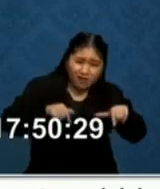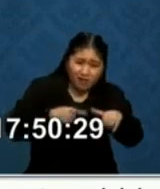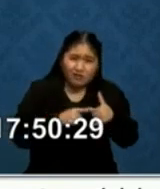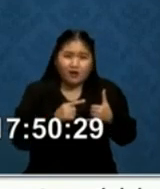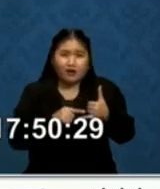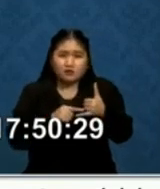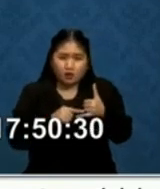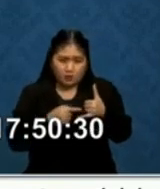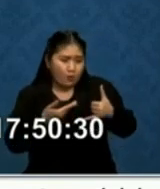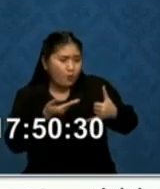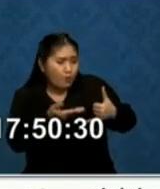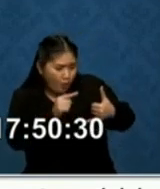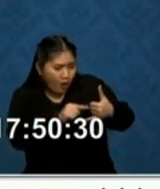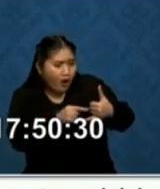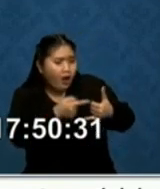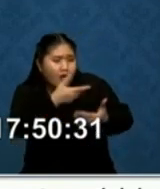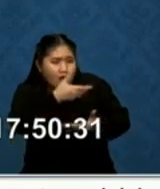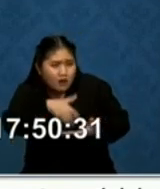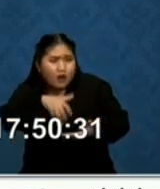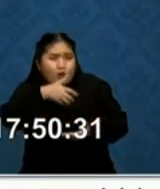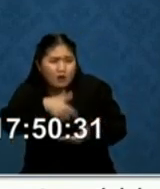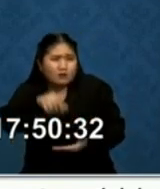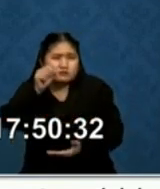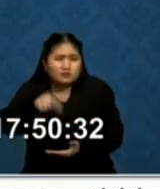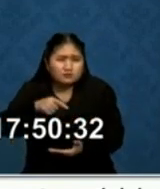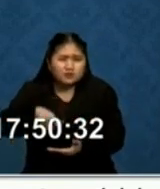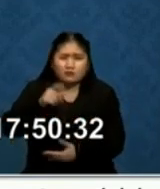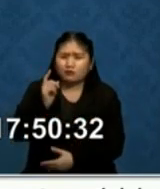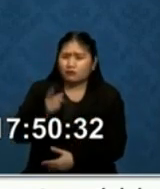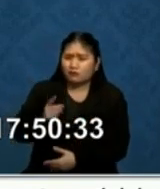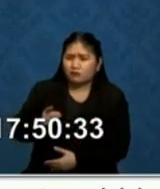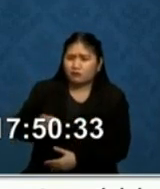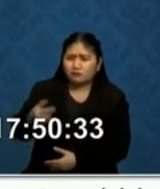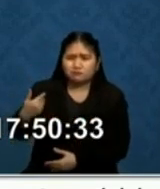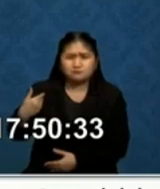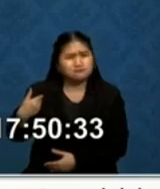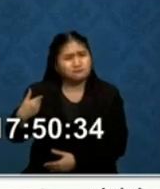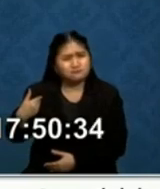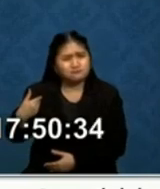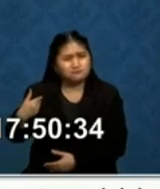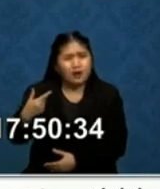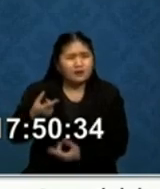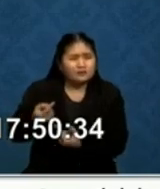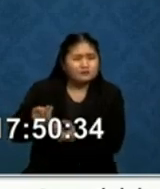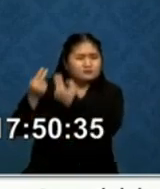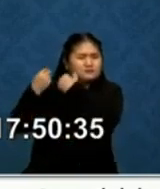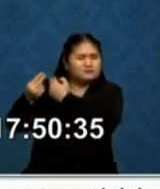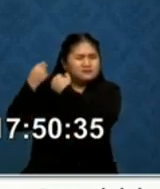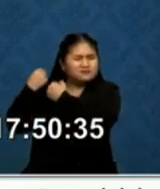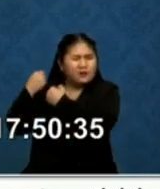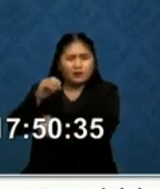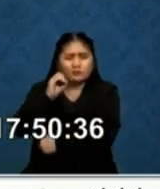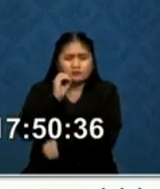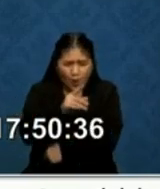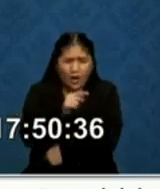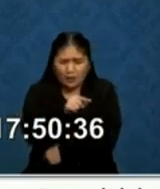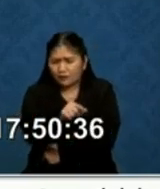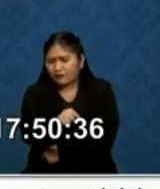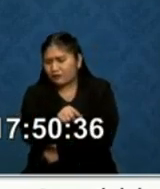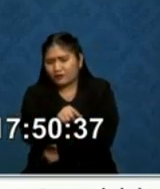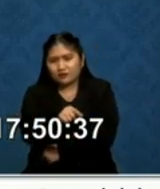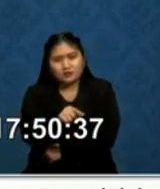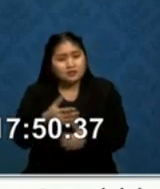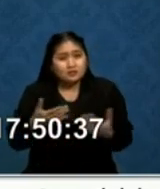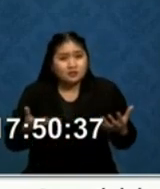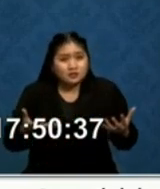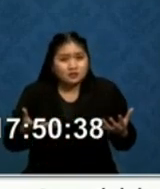อให้เล่าเรื่องตัวเองซ้ำแล้วซ้ำเล่ากลับไปยังสถานที่เกิดเหตุซ้ำแล้วซ้ำเล่าค่ะเพื่อชี้ให้ตำรวจดูแล้วเมื่อเจ